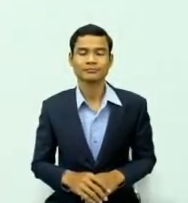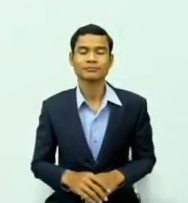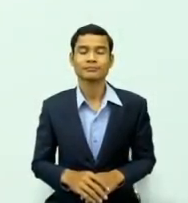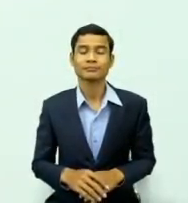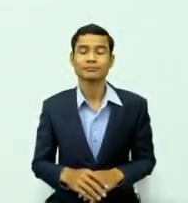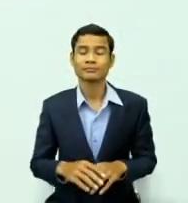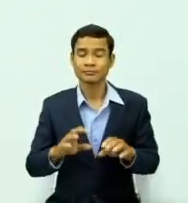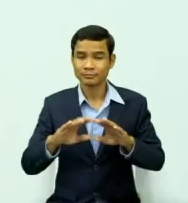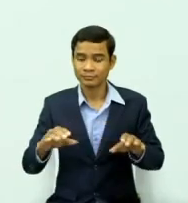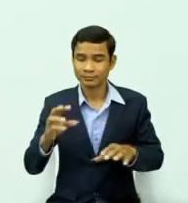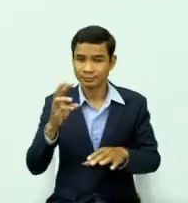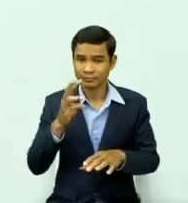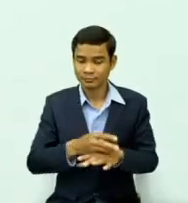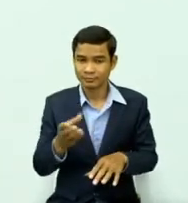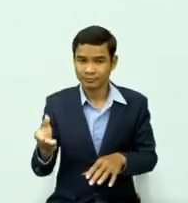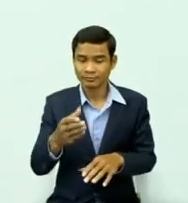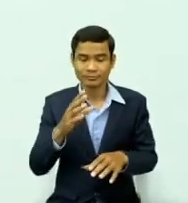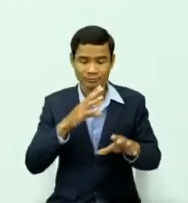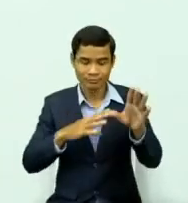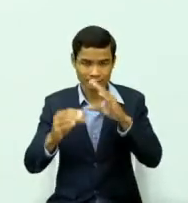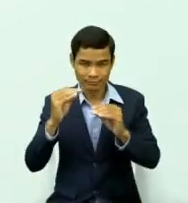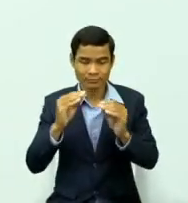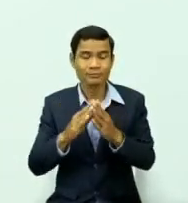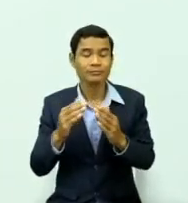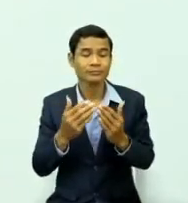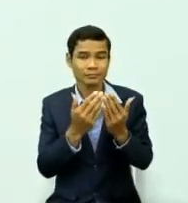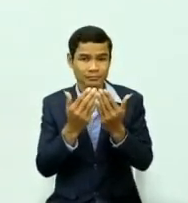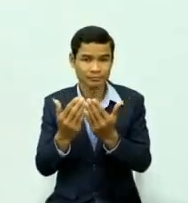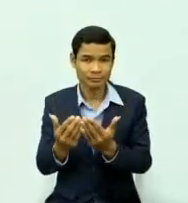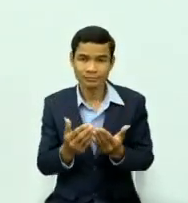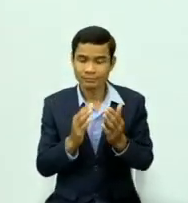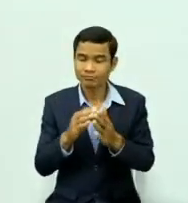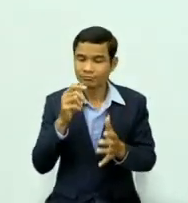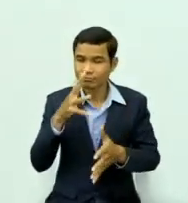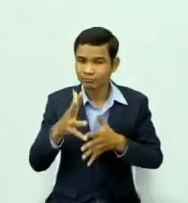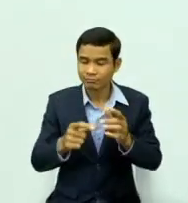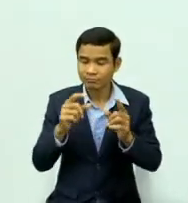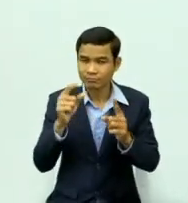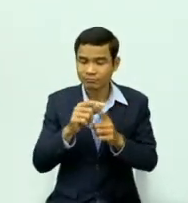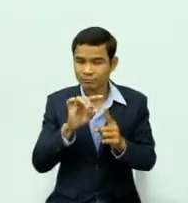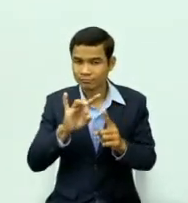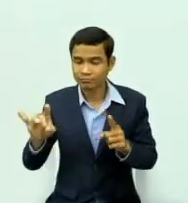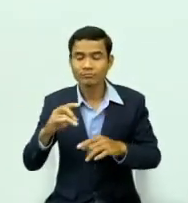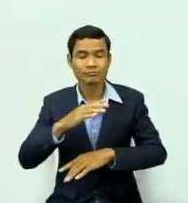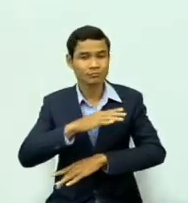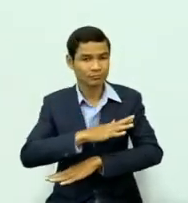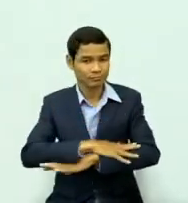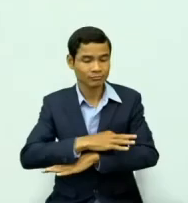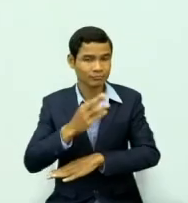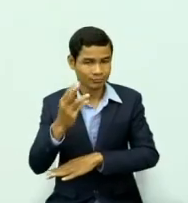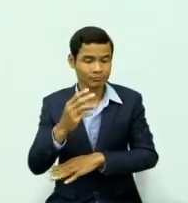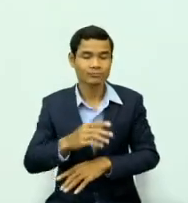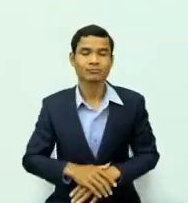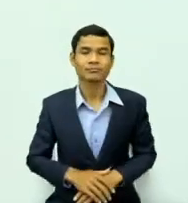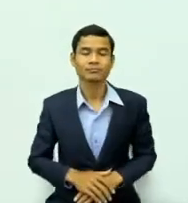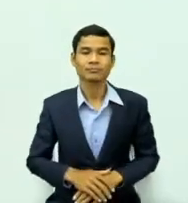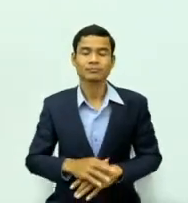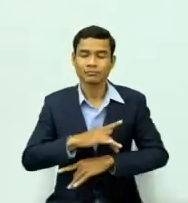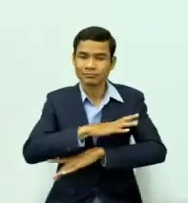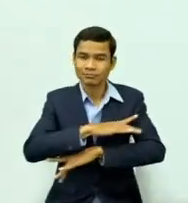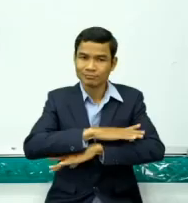chà ông bánh mình lý con có ban chua rung an cho mùi nè cứ hỏi tại lần này dương xâm rạp bình tĩnh nè con á chà